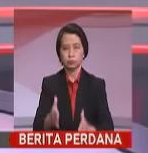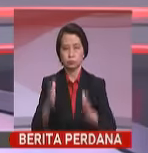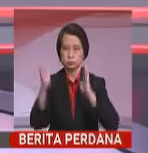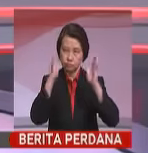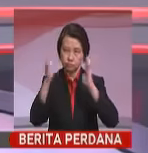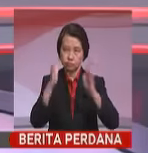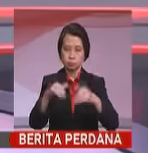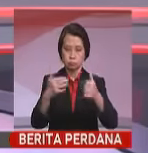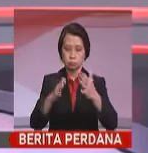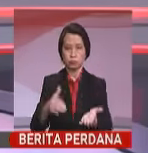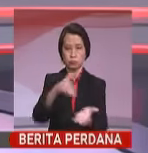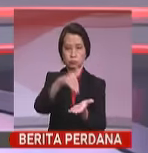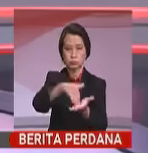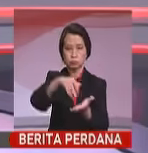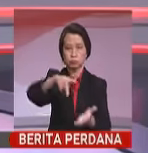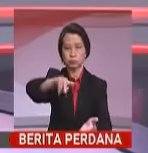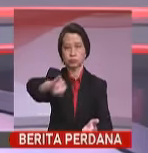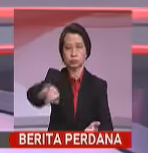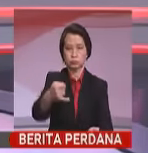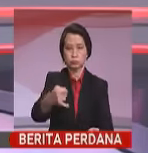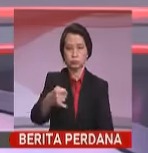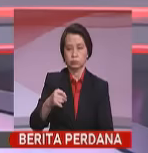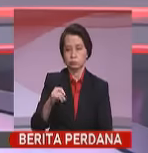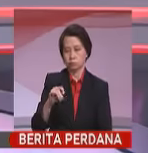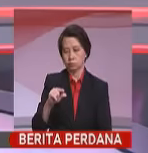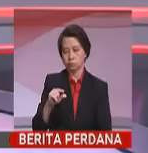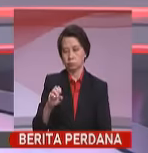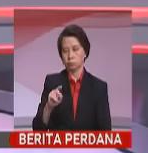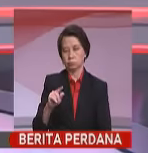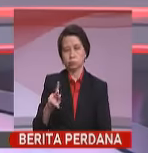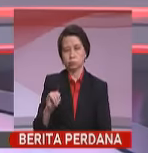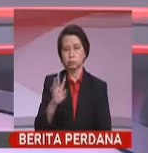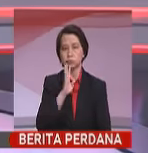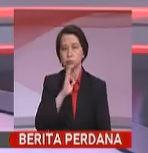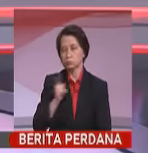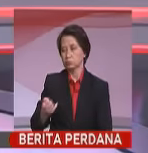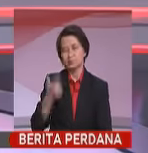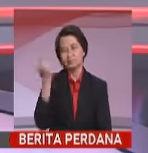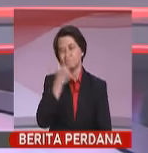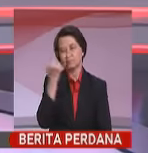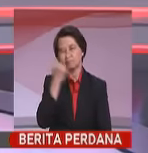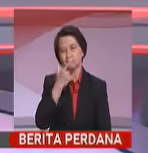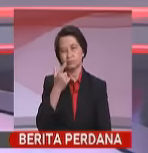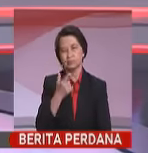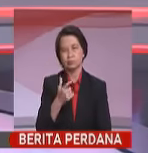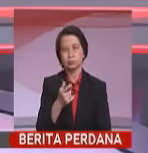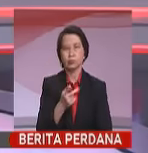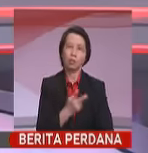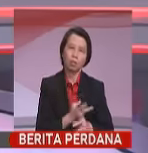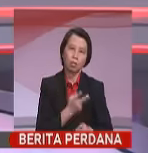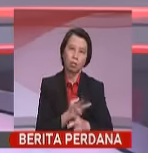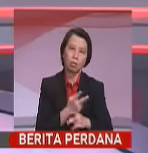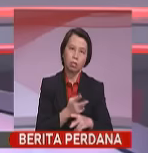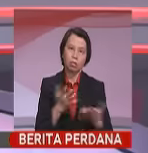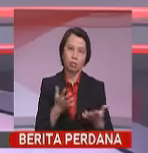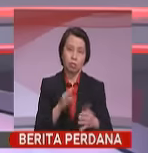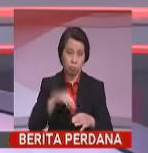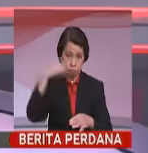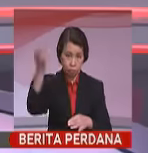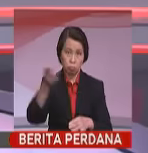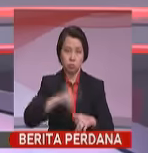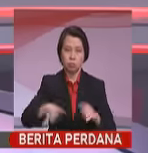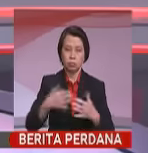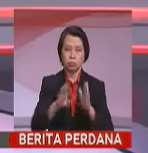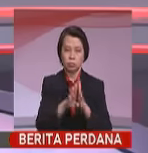tempatan. Pemain tengah Petaling Jaya City FC Arko Gileswaran menegaskan dia tidak mahu lagi berada di bangku simpanan musim depan. Sebaliknya